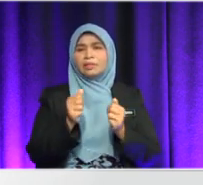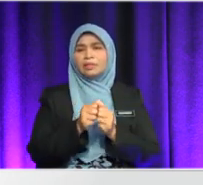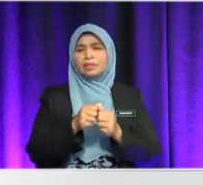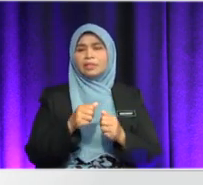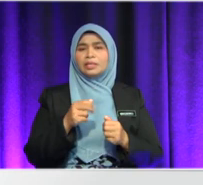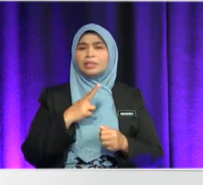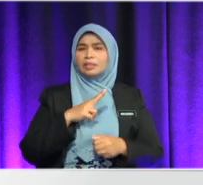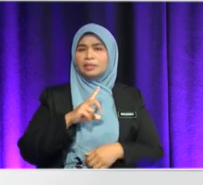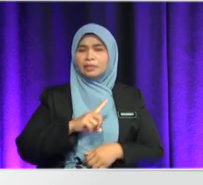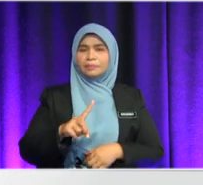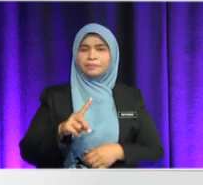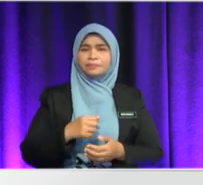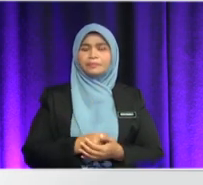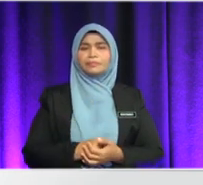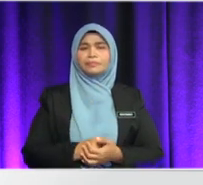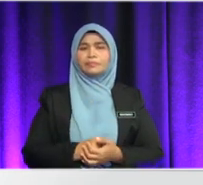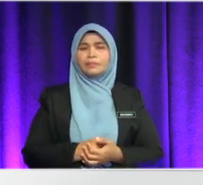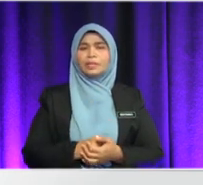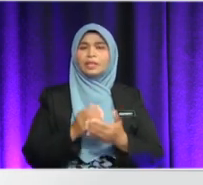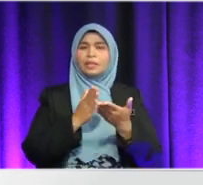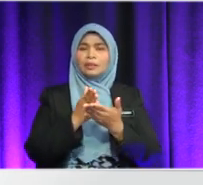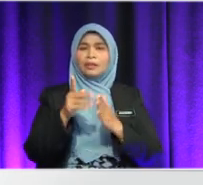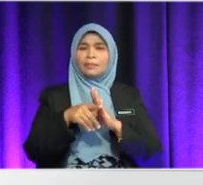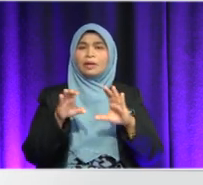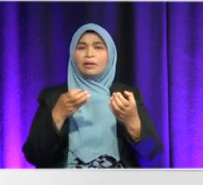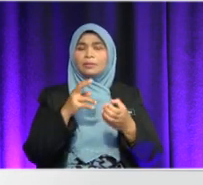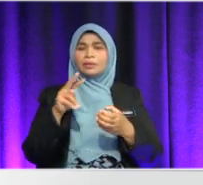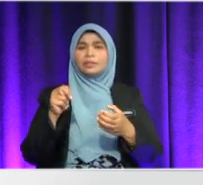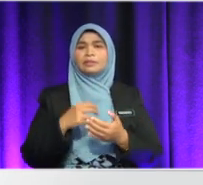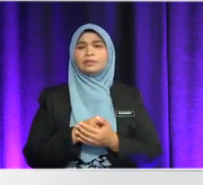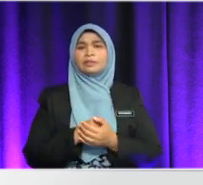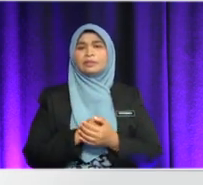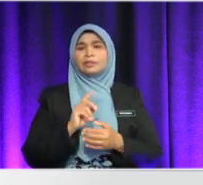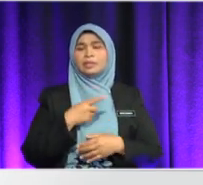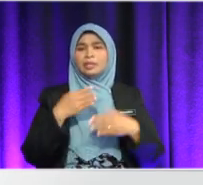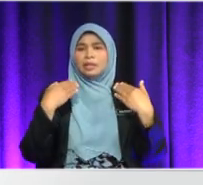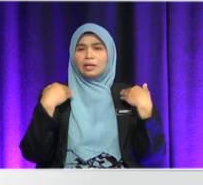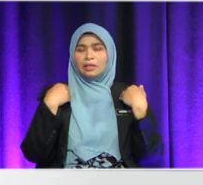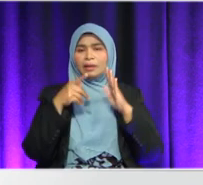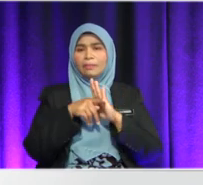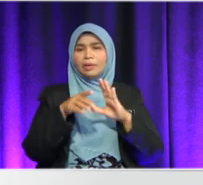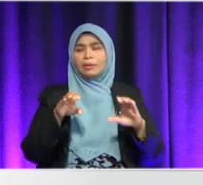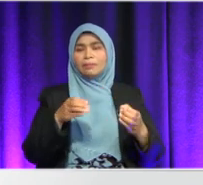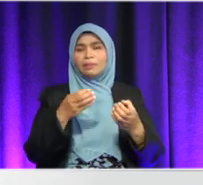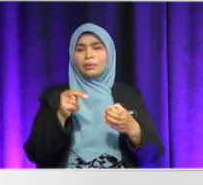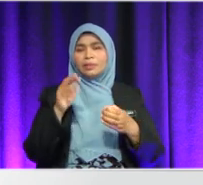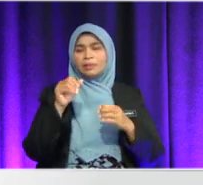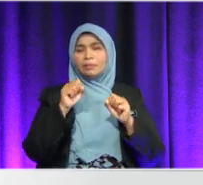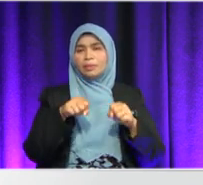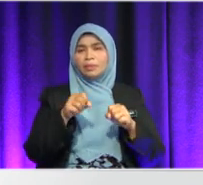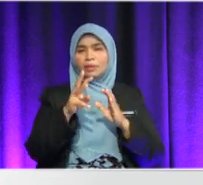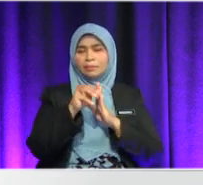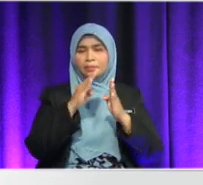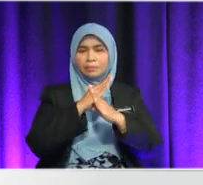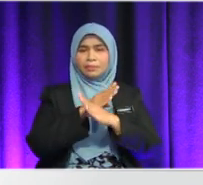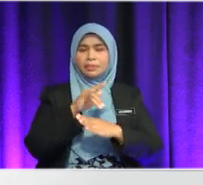seterusnya kita lihat dari sudut perbuatan kita ada juga perkataan ataupun perbuatan yang boleh membatalkan